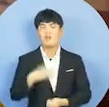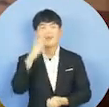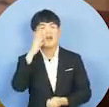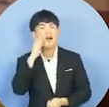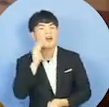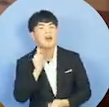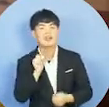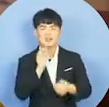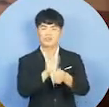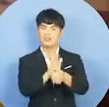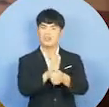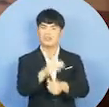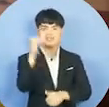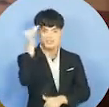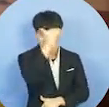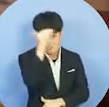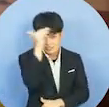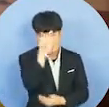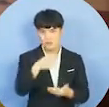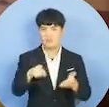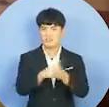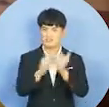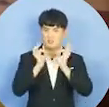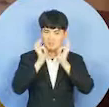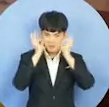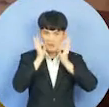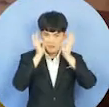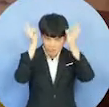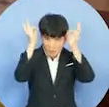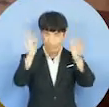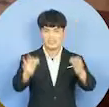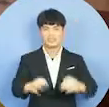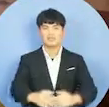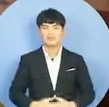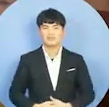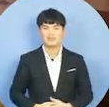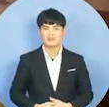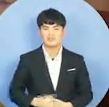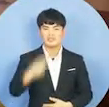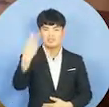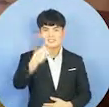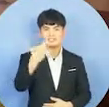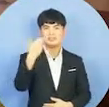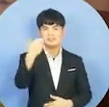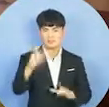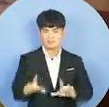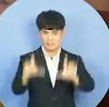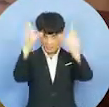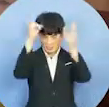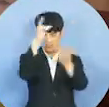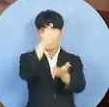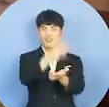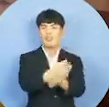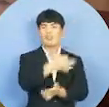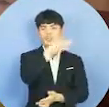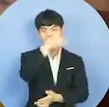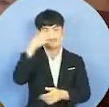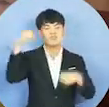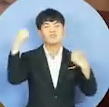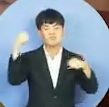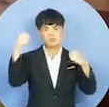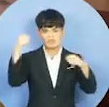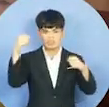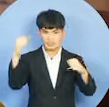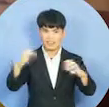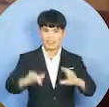원활하게 관람하시고 즐길 수 있도록 최선을 다해서 도와주고 싶습니다. 2017년 천안 흥타령